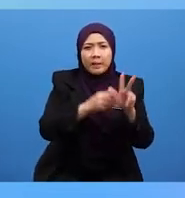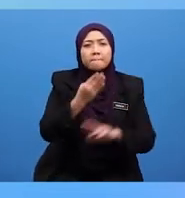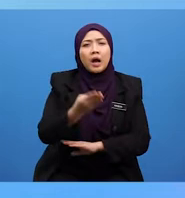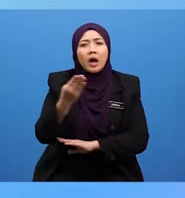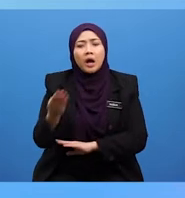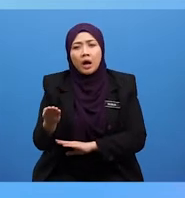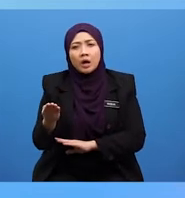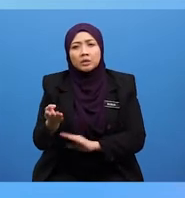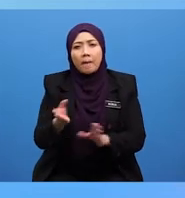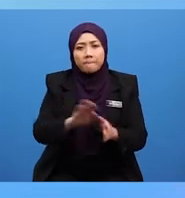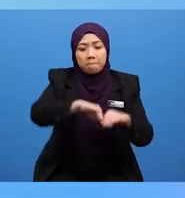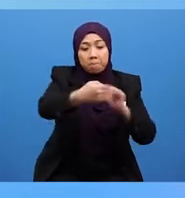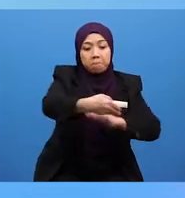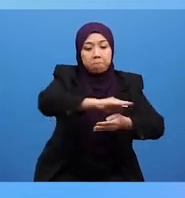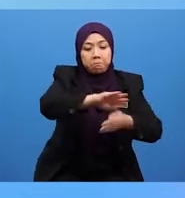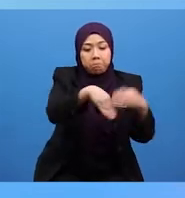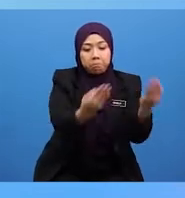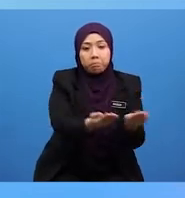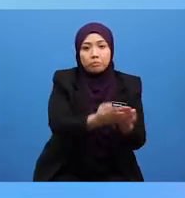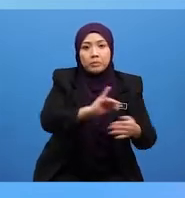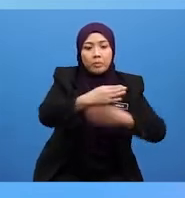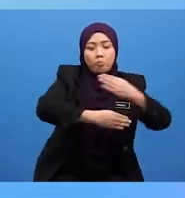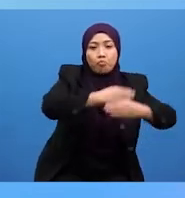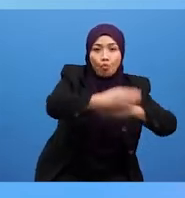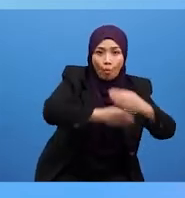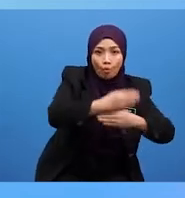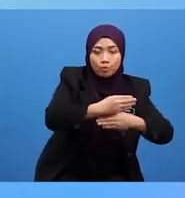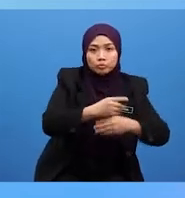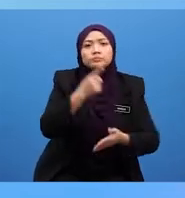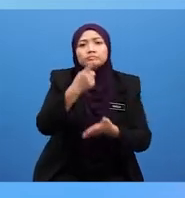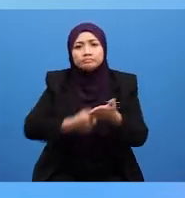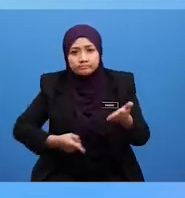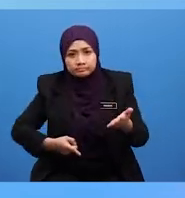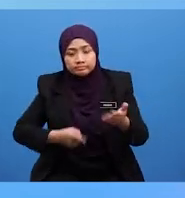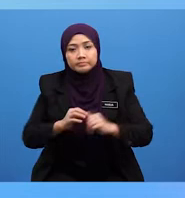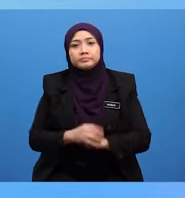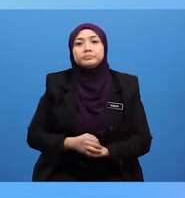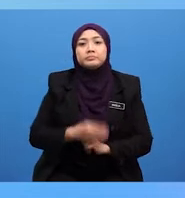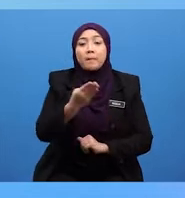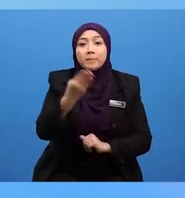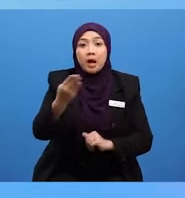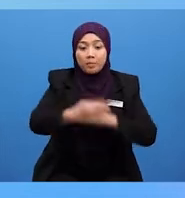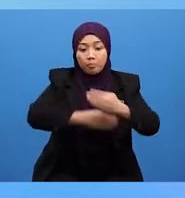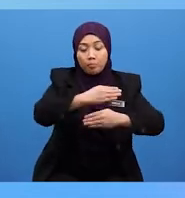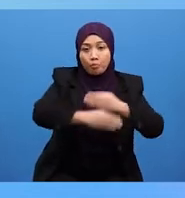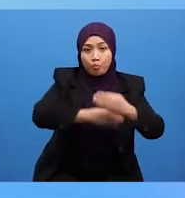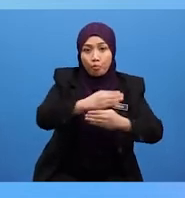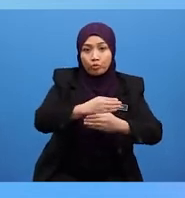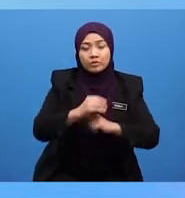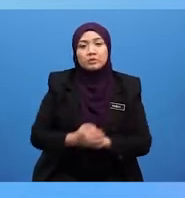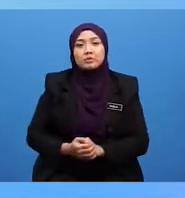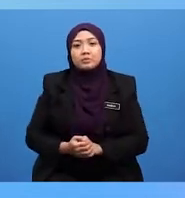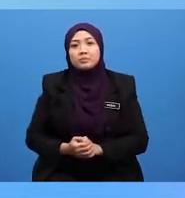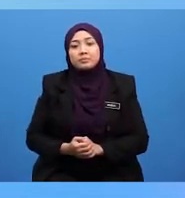plastik berdasarkan produk plastik yang diberikan. Bahan pembungkus.